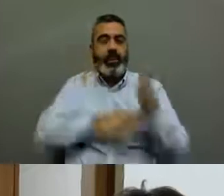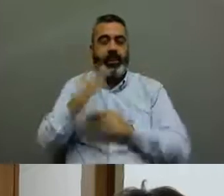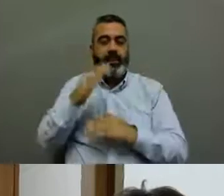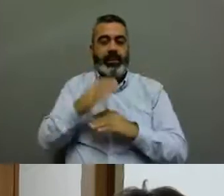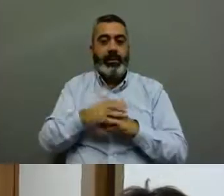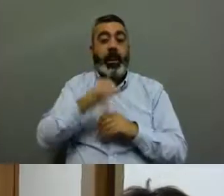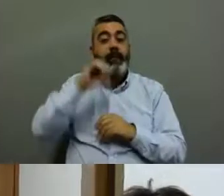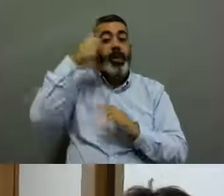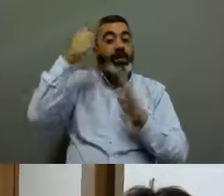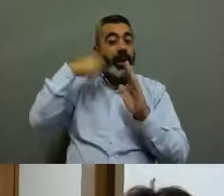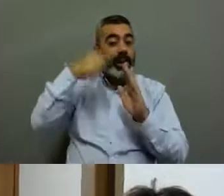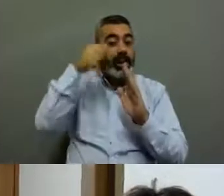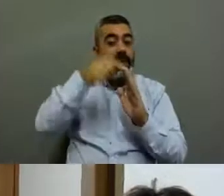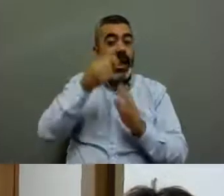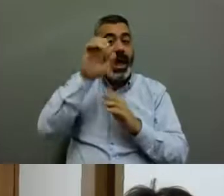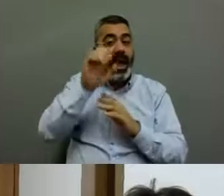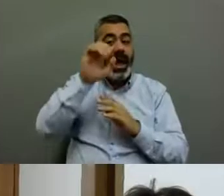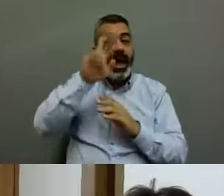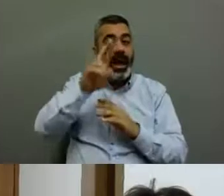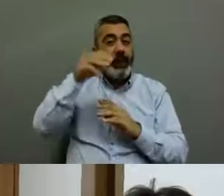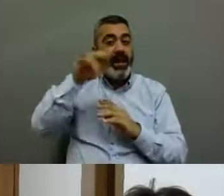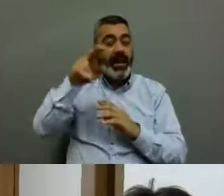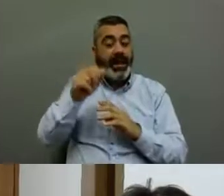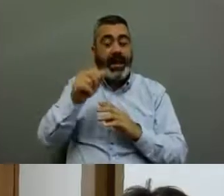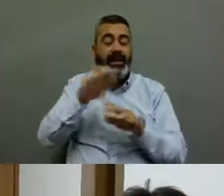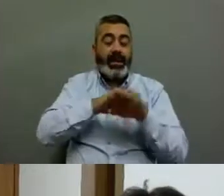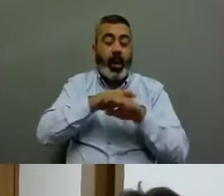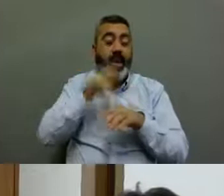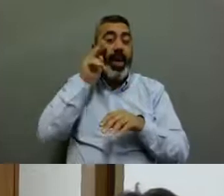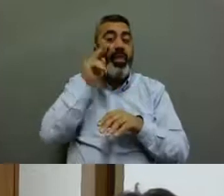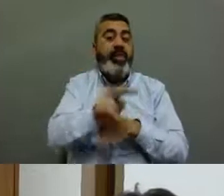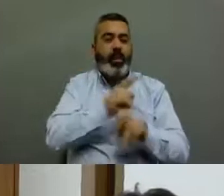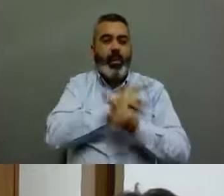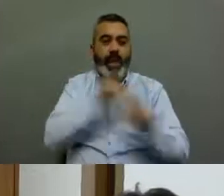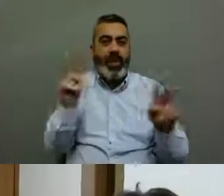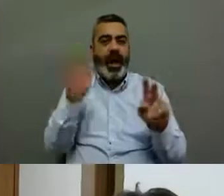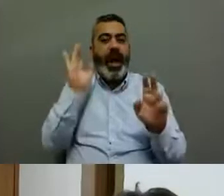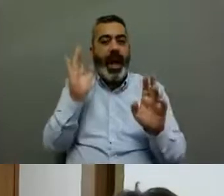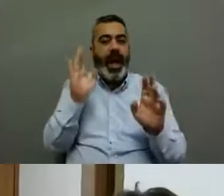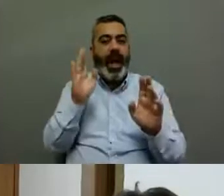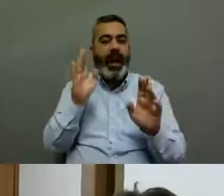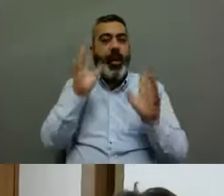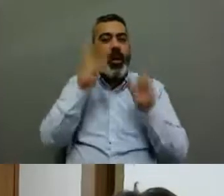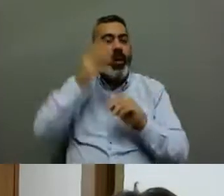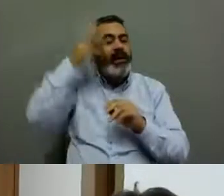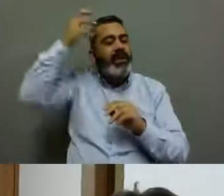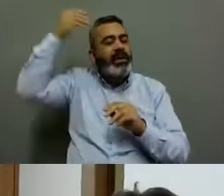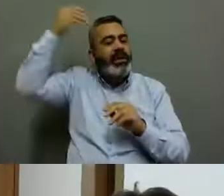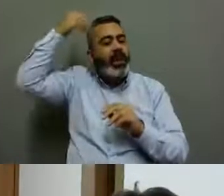πράγματι στην πρώτη ταινία είναι ερμή να μην το βλέπουμε, να μην είναι πράγματι ξεκάθαρο, ωστόσο έστω και στο φαντασιακό το